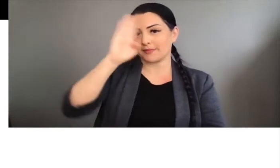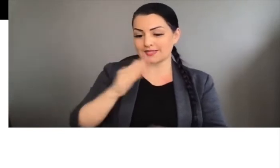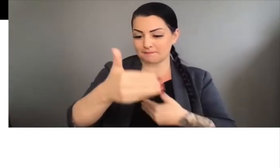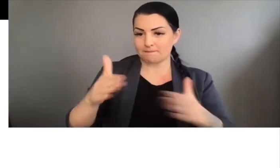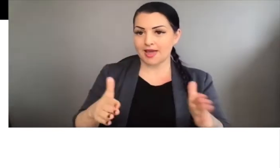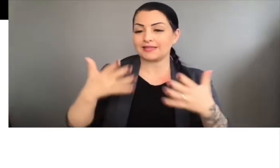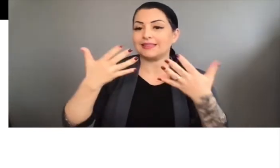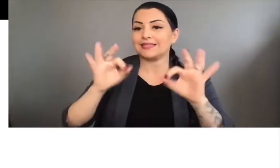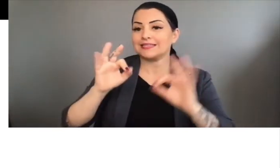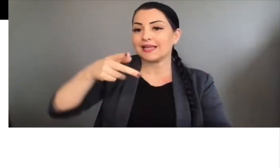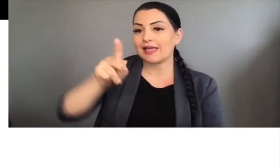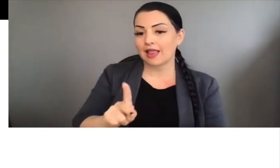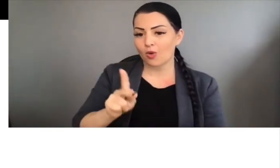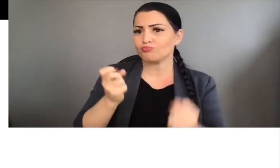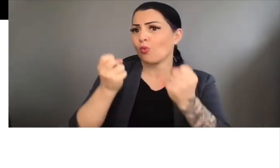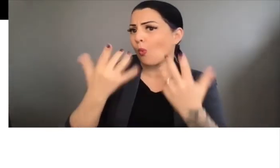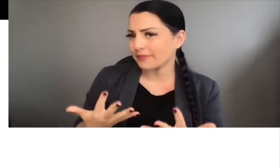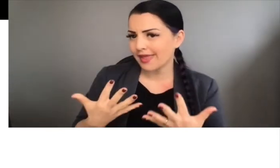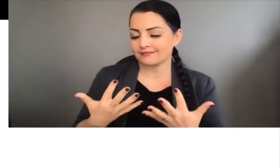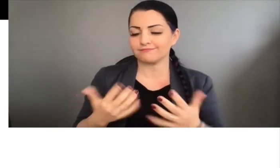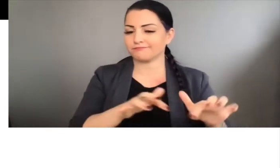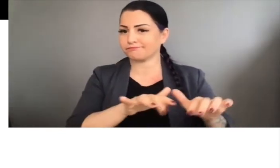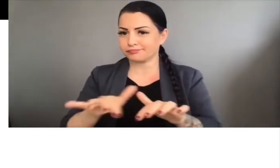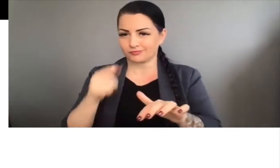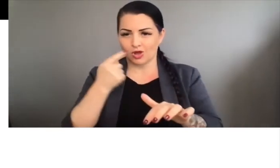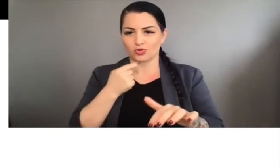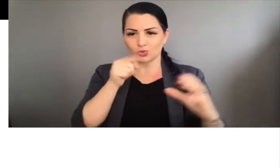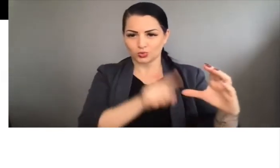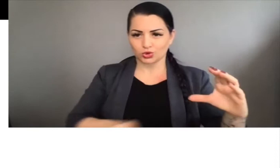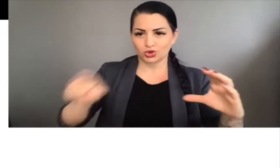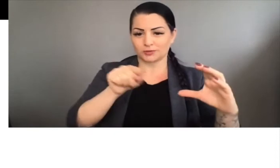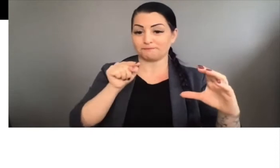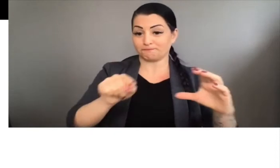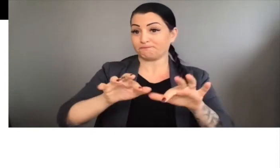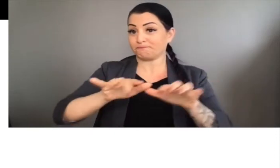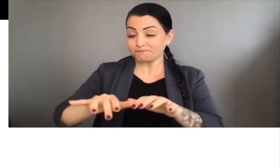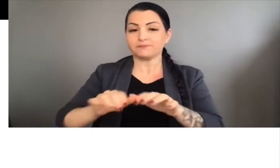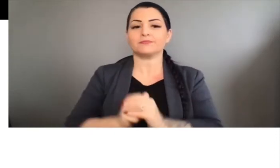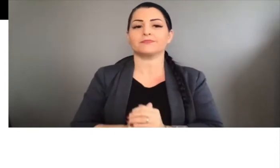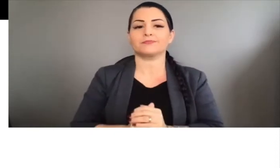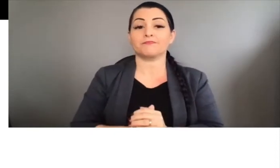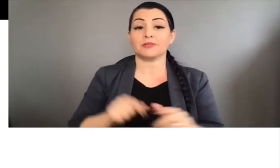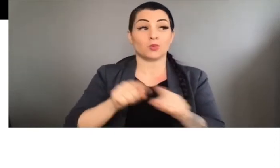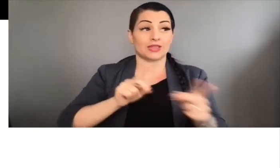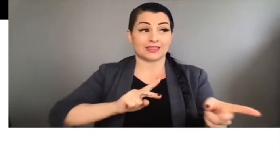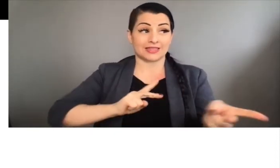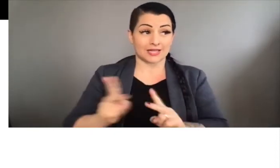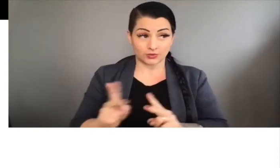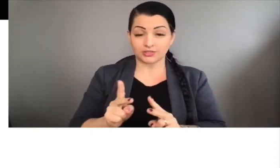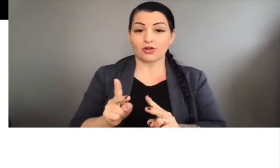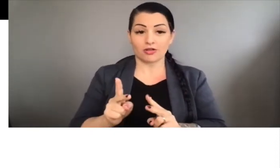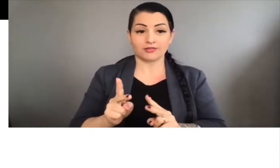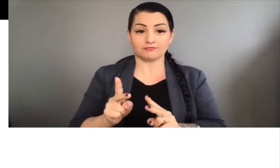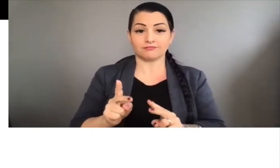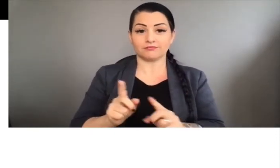ici, « Bonjour, je souhaite envoyer un colis de 10 kilos au Brésil. Cela fait combien ? » C'est ce que vous voyez encerclé de rouge.